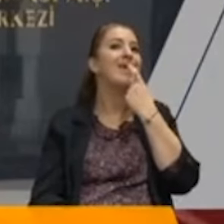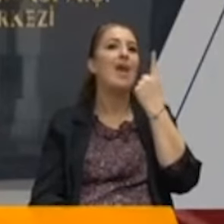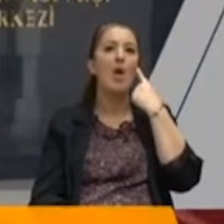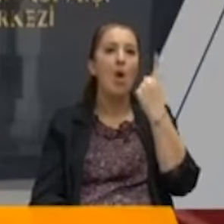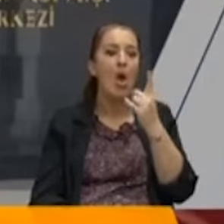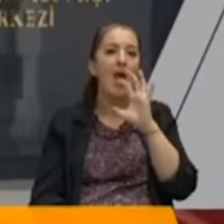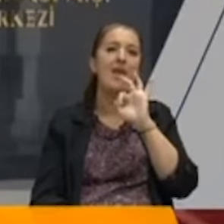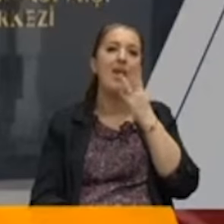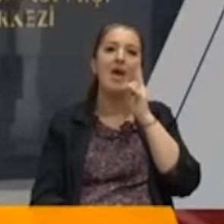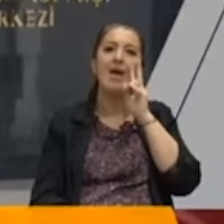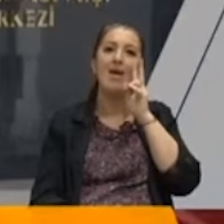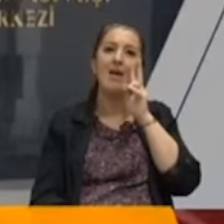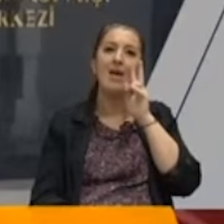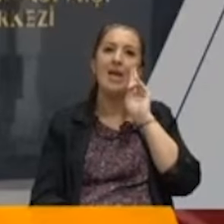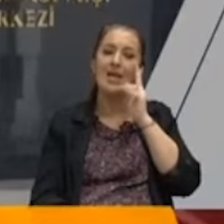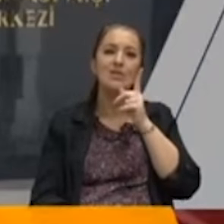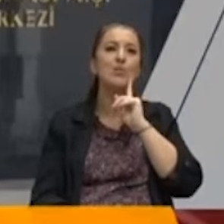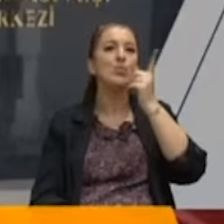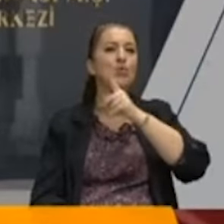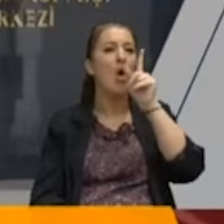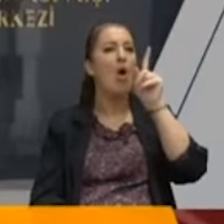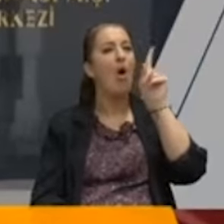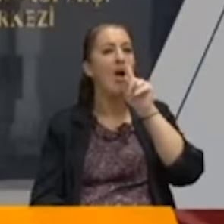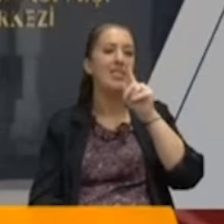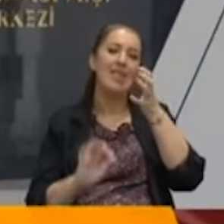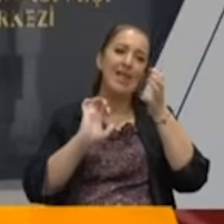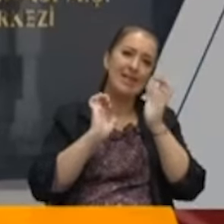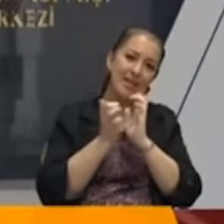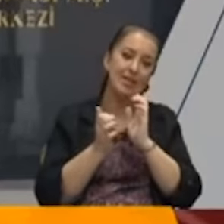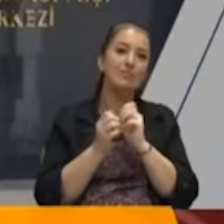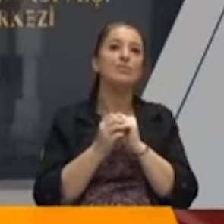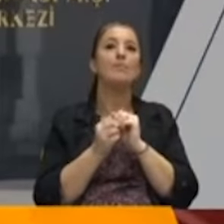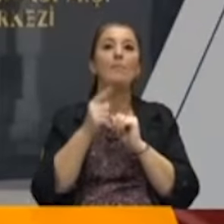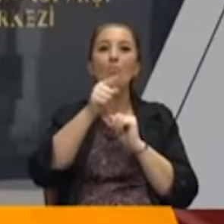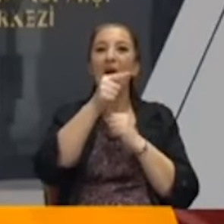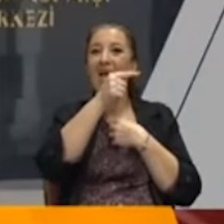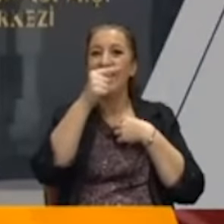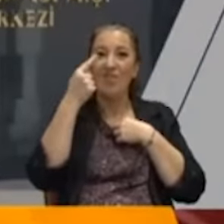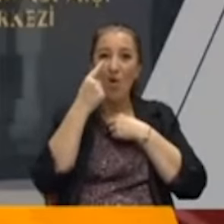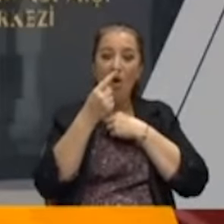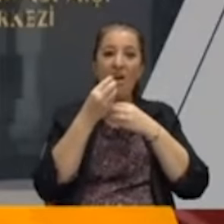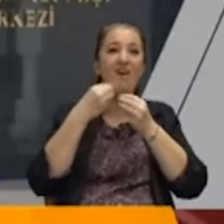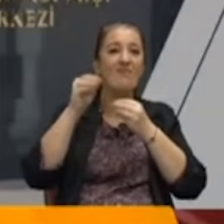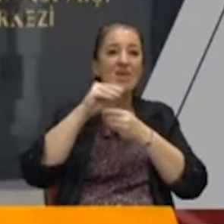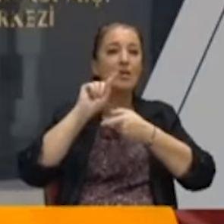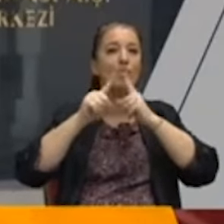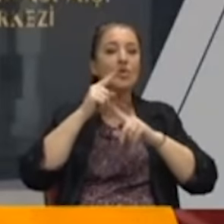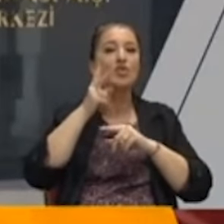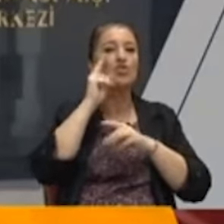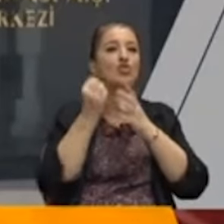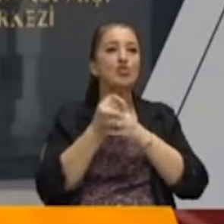ne yazık ki %10'a yakın daralmıştır. Uygulanan negatif reel faiz politikasının sonucu olarak